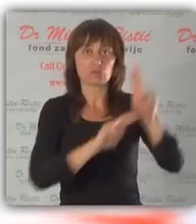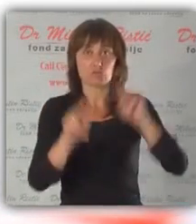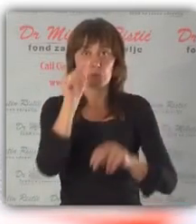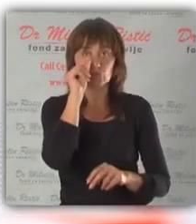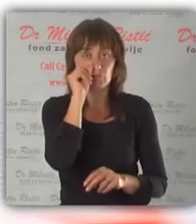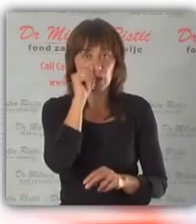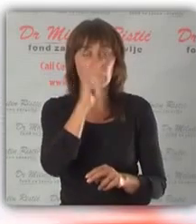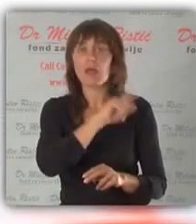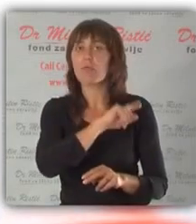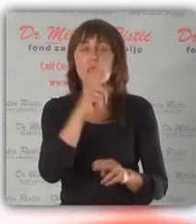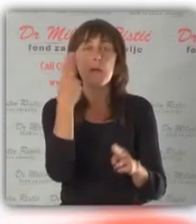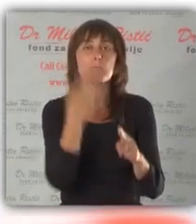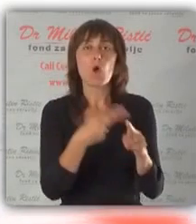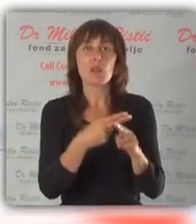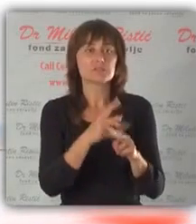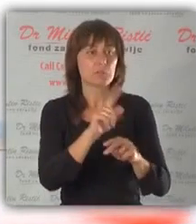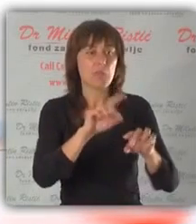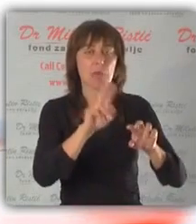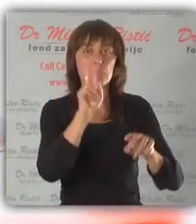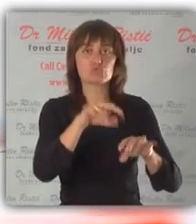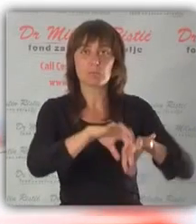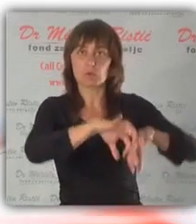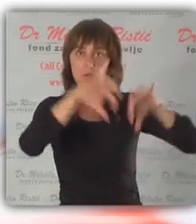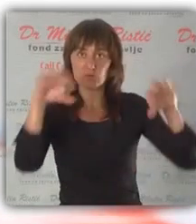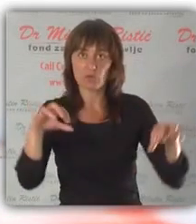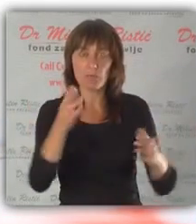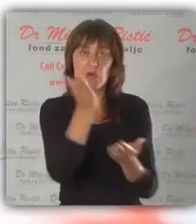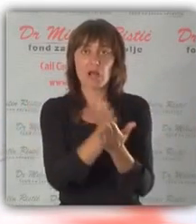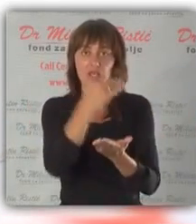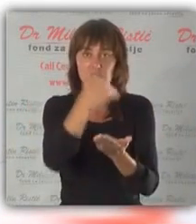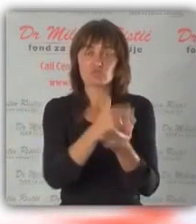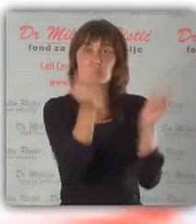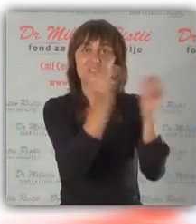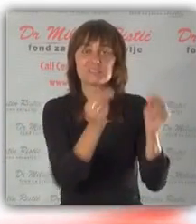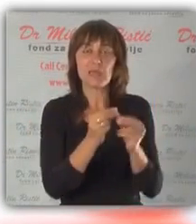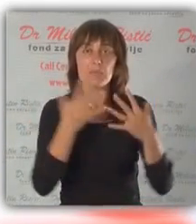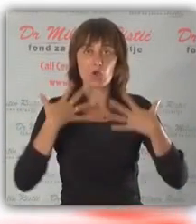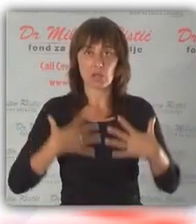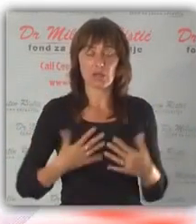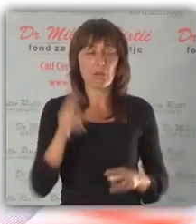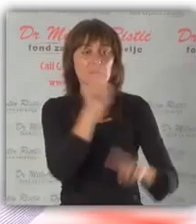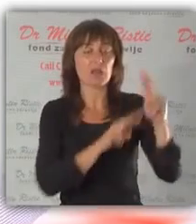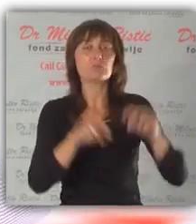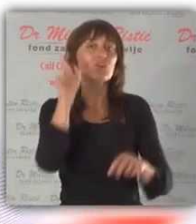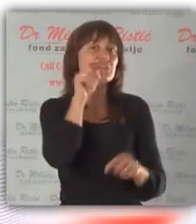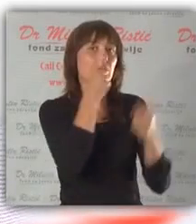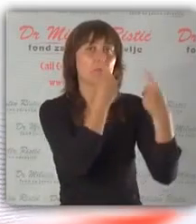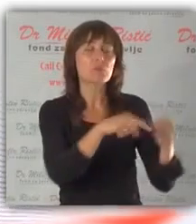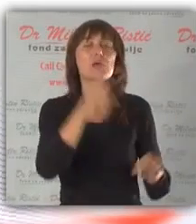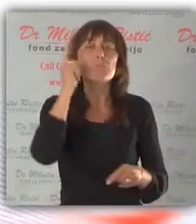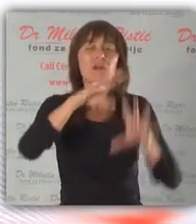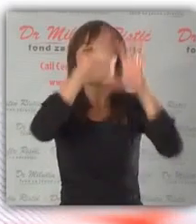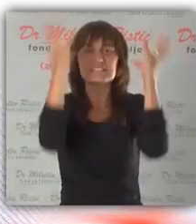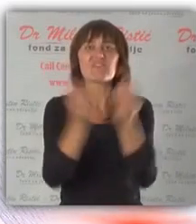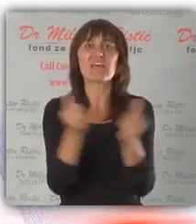lečimo čoveka, nikada bolest, nikad ne možemo da ga raščlanimo na organe i na sisteme organa, pa da lečimo svaki